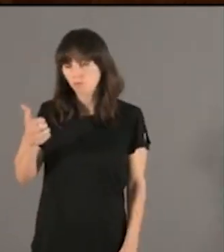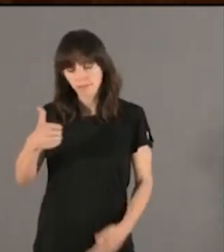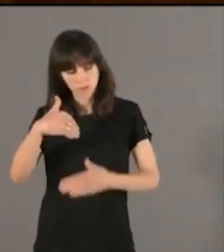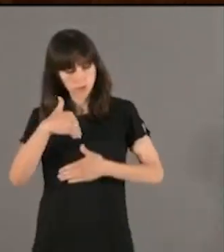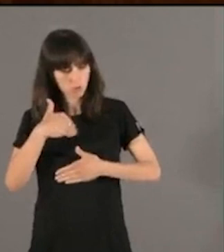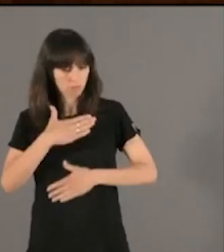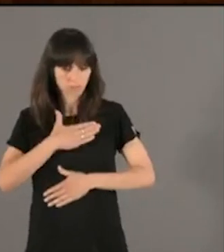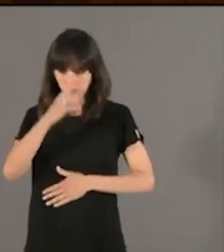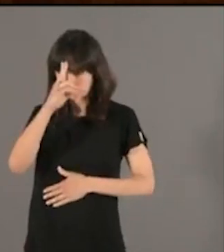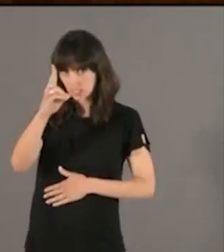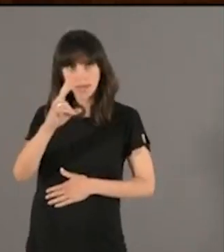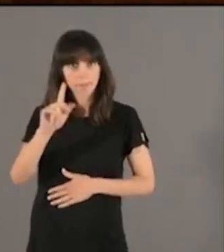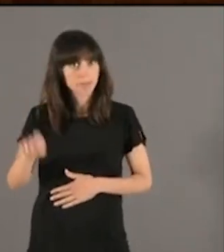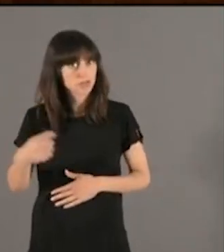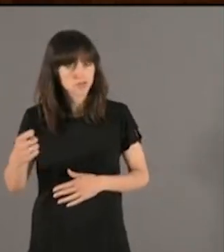jamais remis en question que